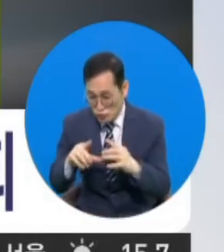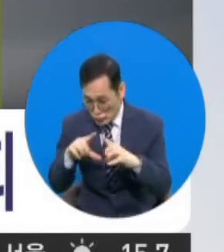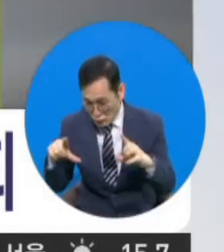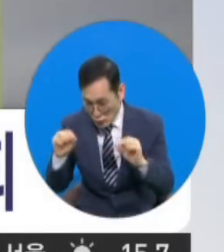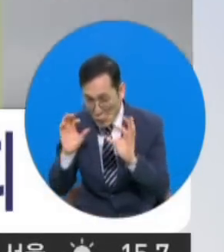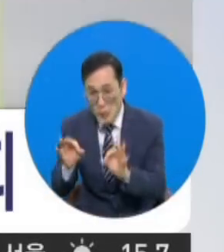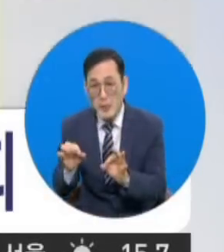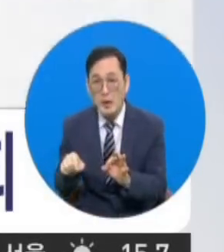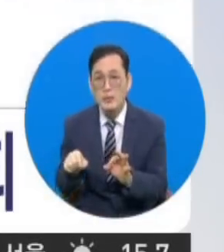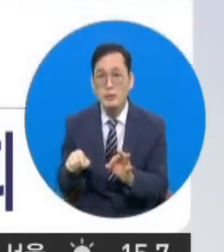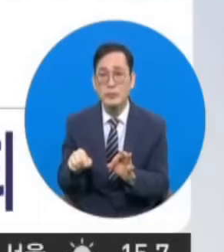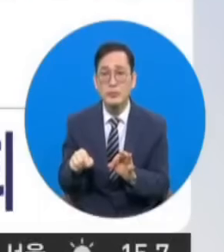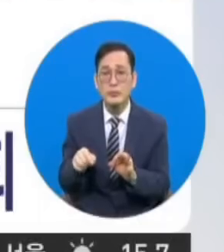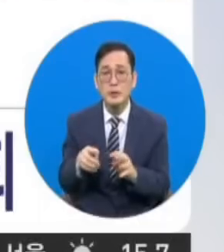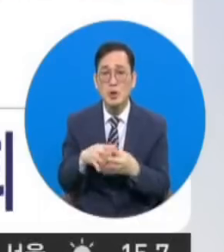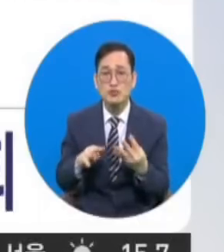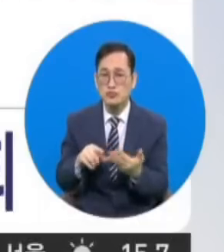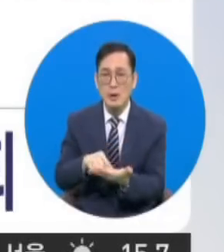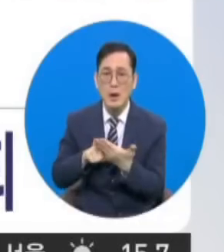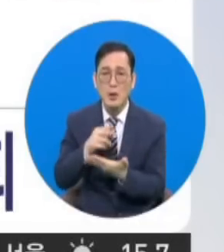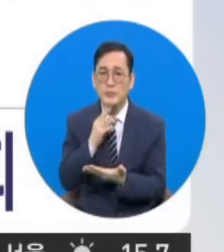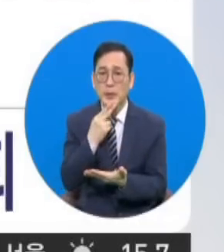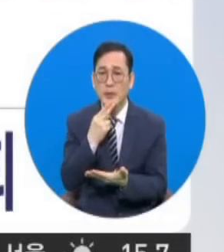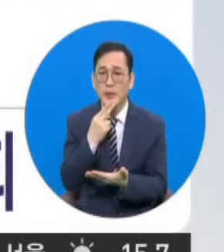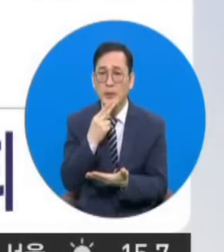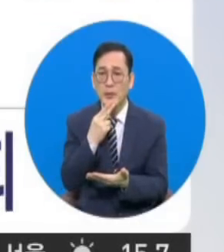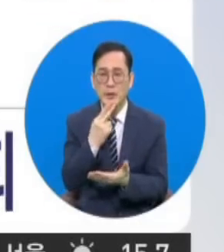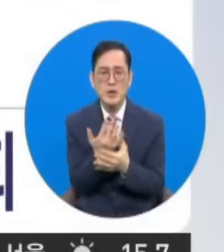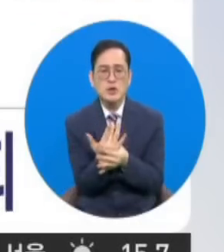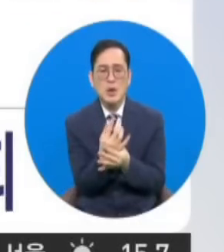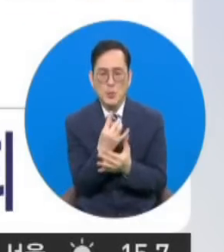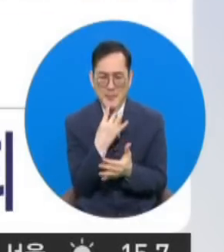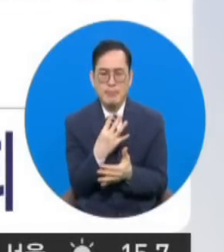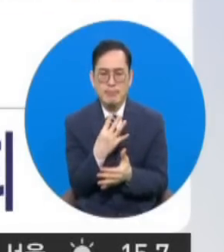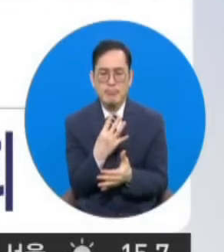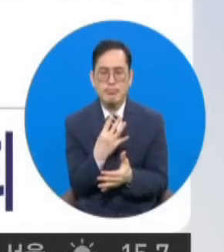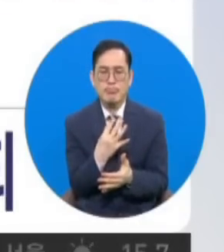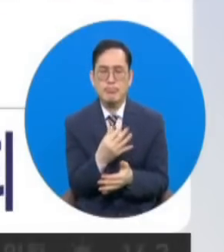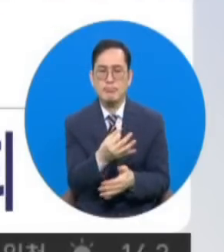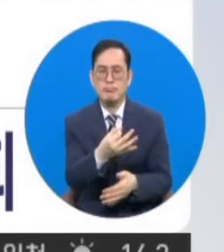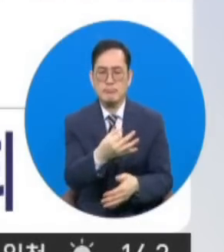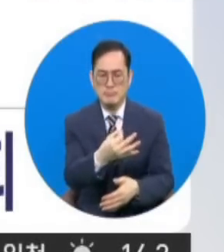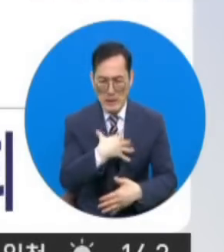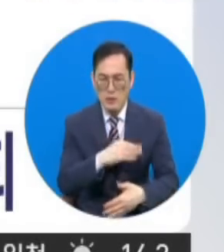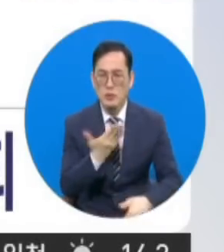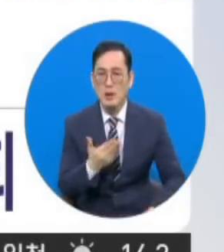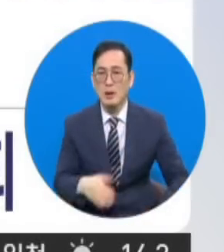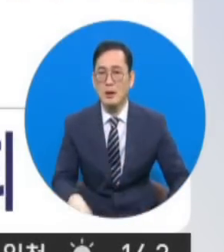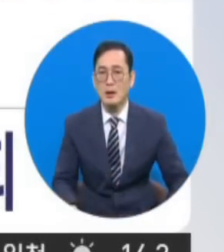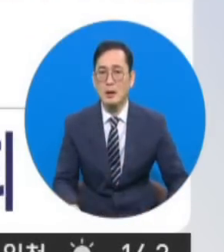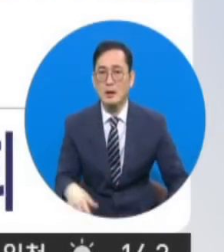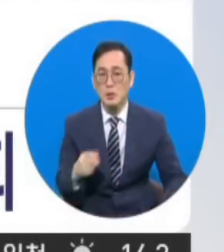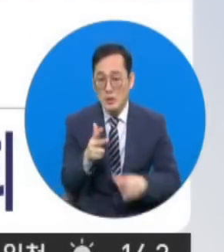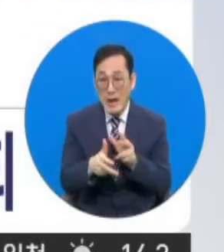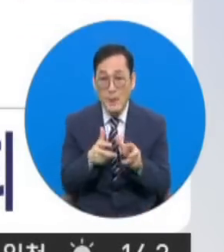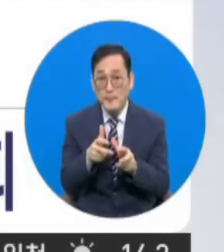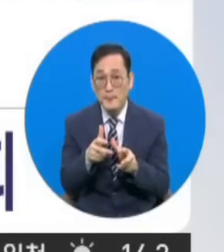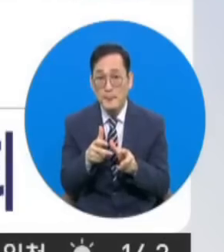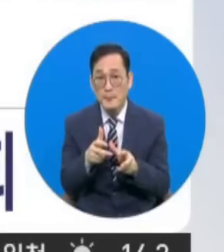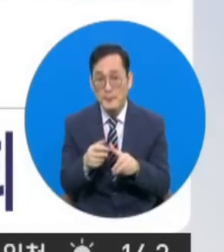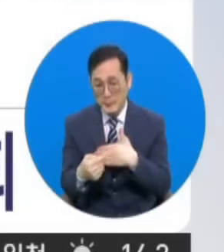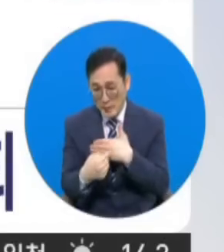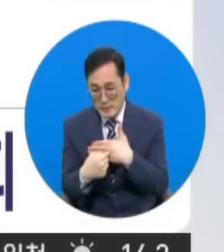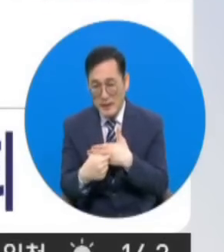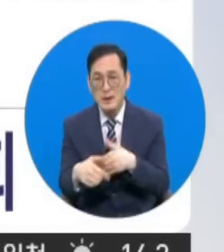뭐 혹은 발급이 안 되는 경우도 있고 현금으로 안 되는 경우도 있고 때로는이 사업자가 개인사업자 문제인으로